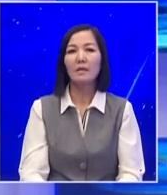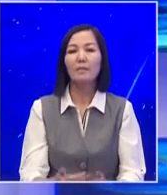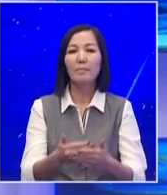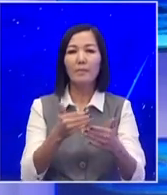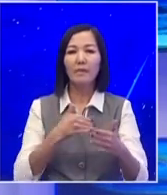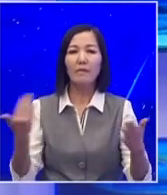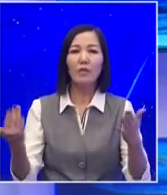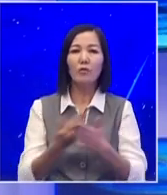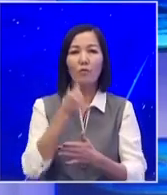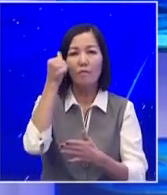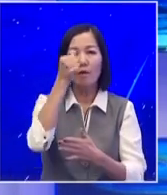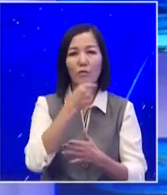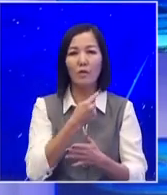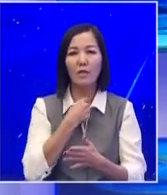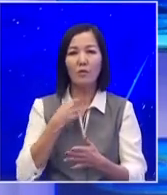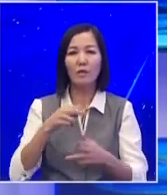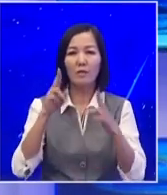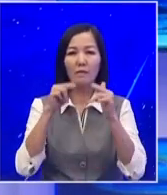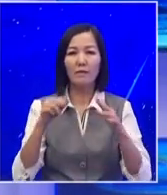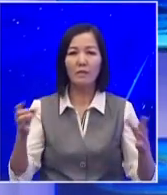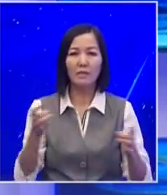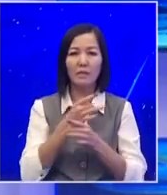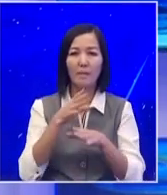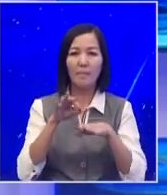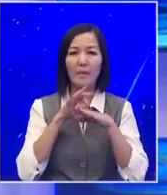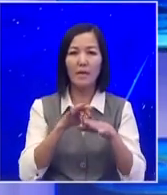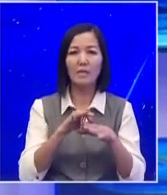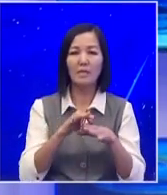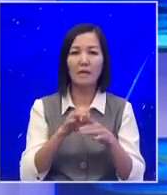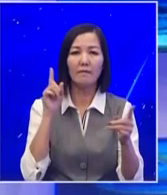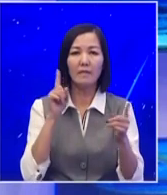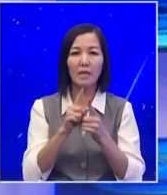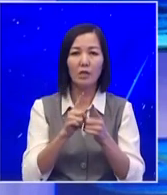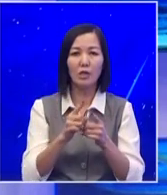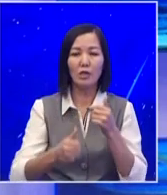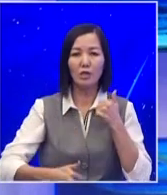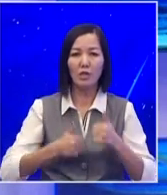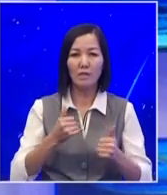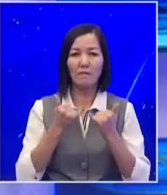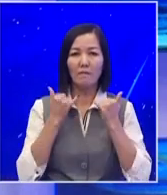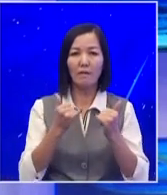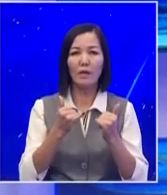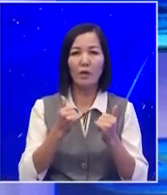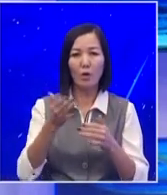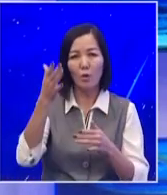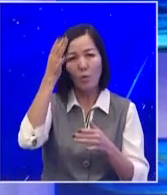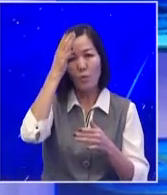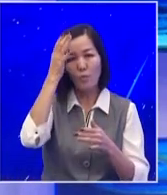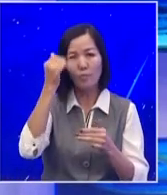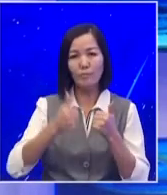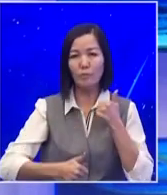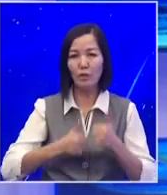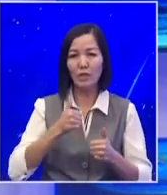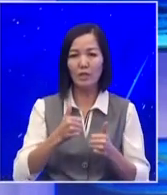В преддверии Нового года в Талдыкурганском дворце торжеств прошла знаковая встреча. Чествовали ум, честь и совесть